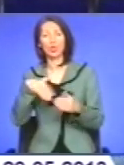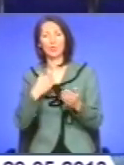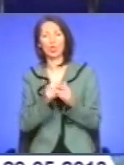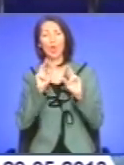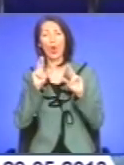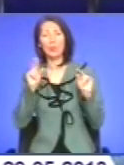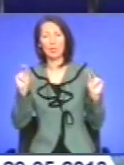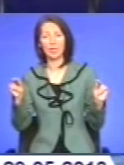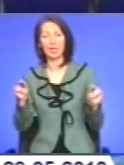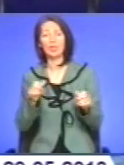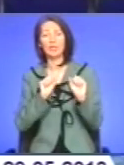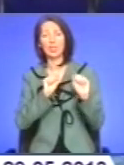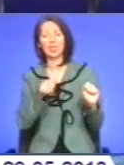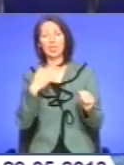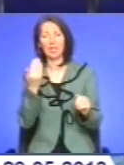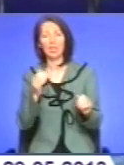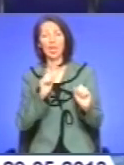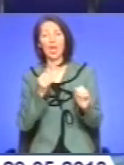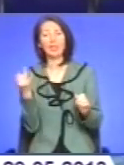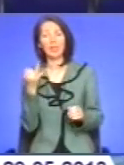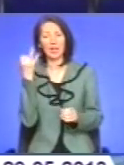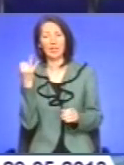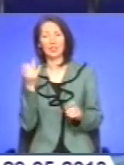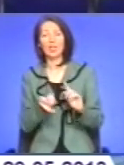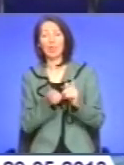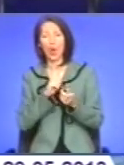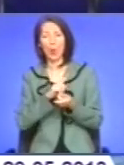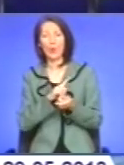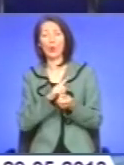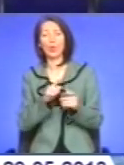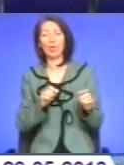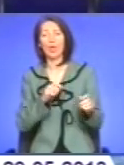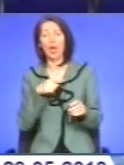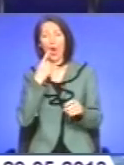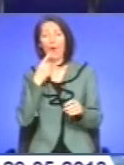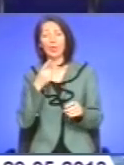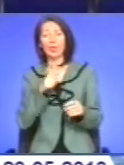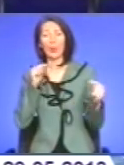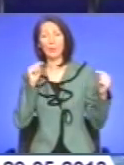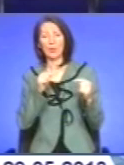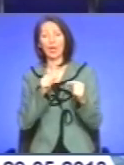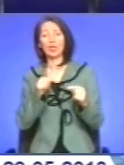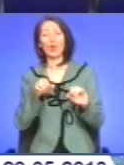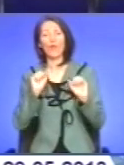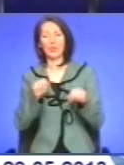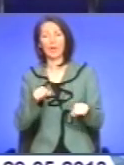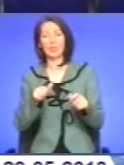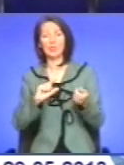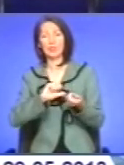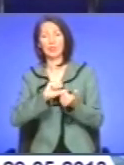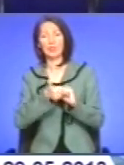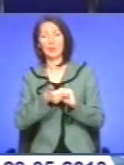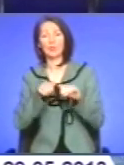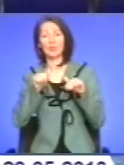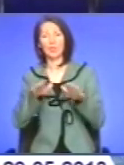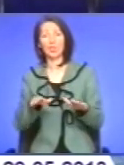їхні інтереси. Натомість підбурюють невдоволених на конфронтацію із владою замість вирішення адміністративних та законодавчих